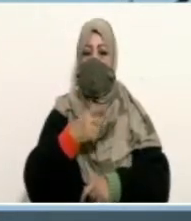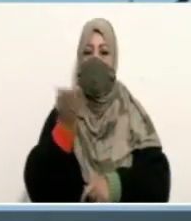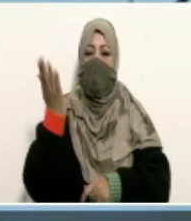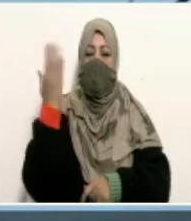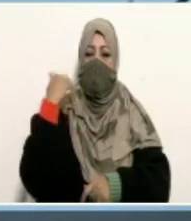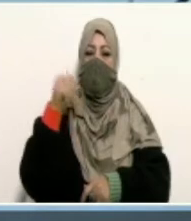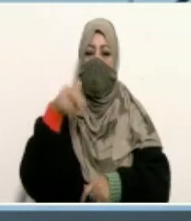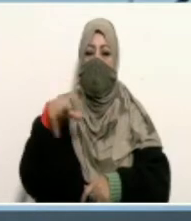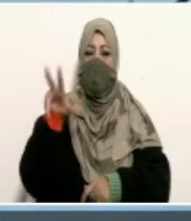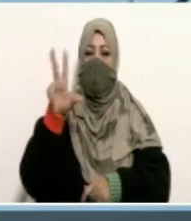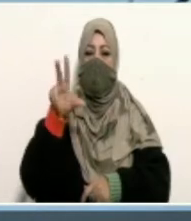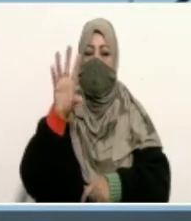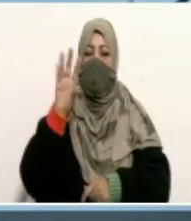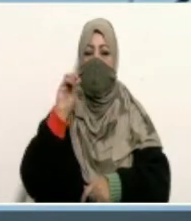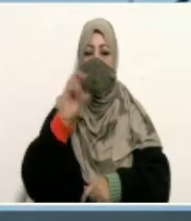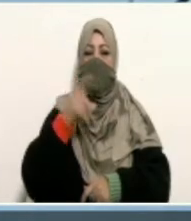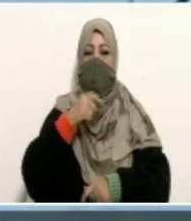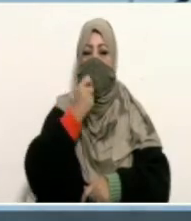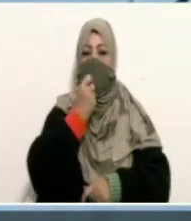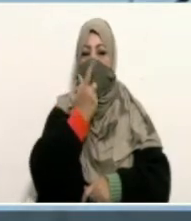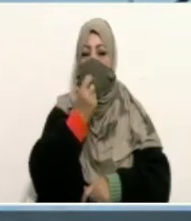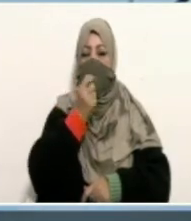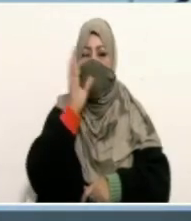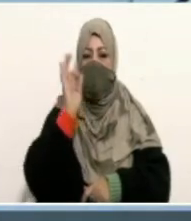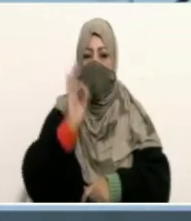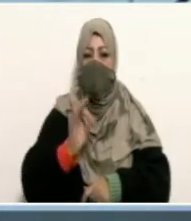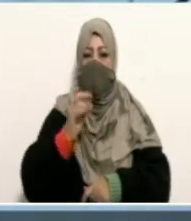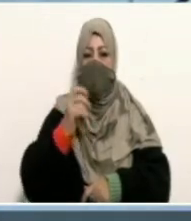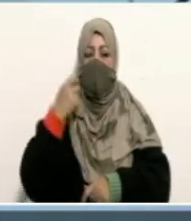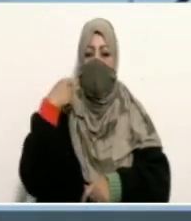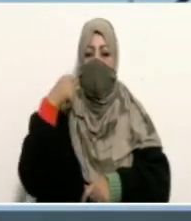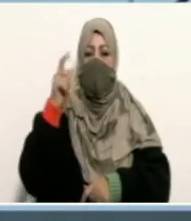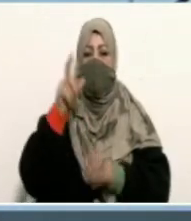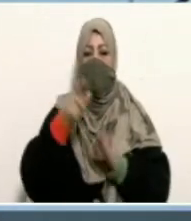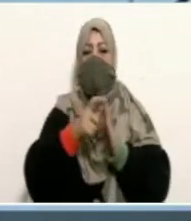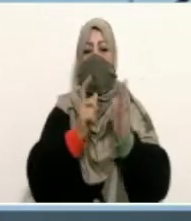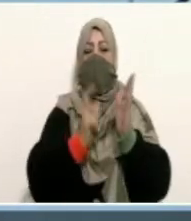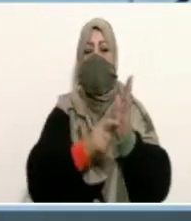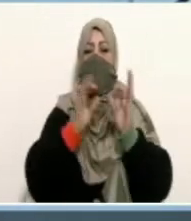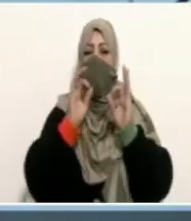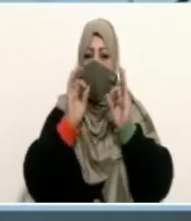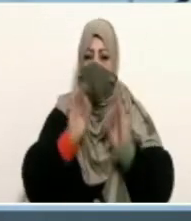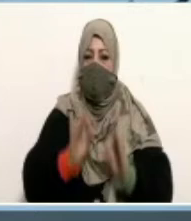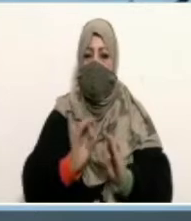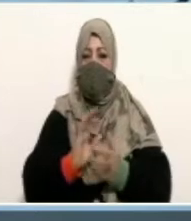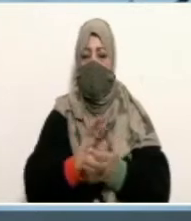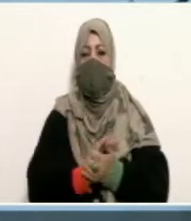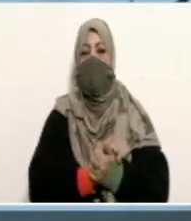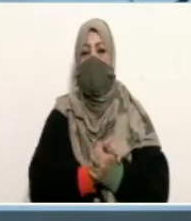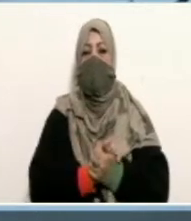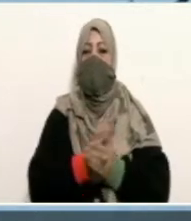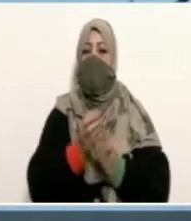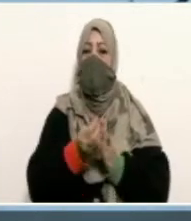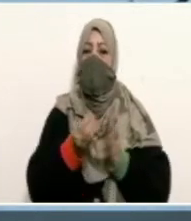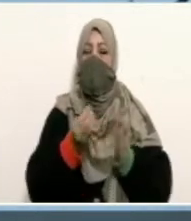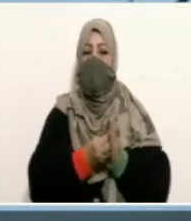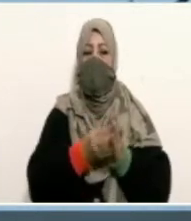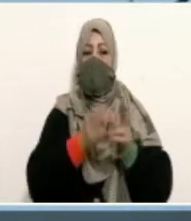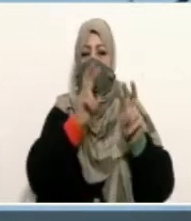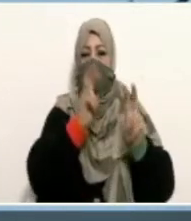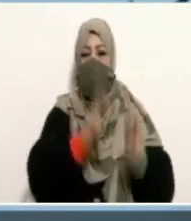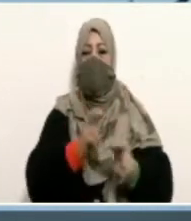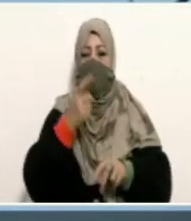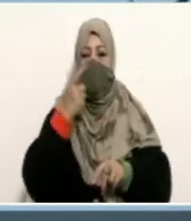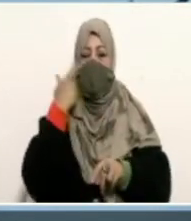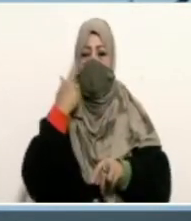فيها القانون ووضع فيها القانون على أن بمنع يعني التحبيس على الذكور دون الإناث. هذا في